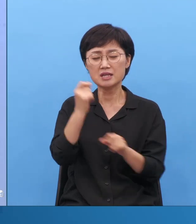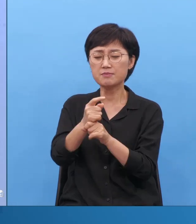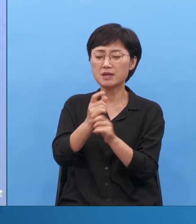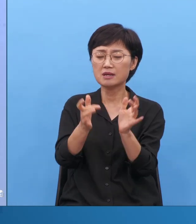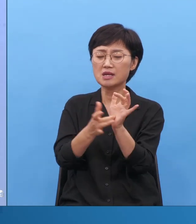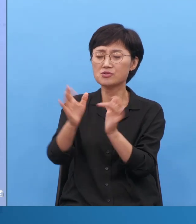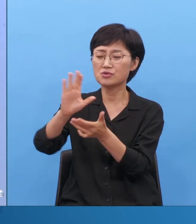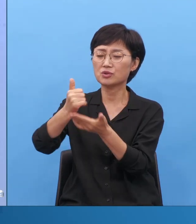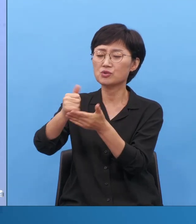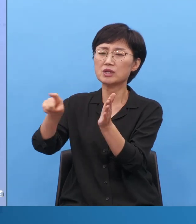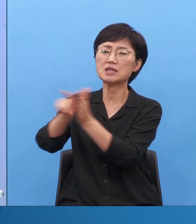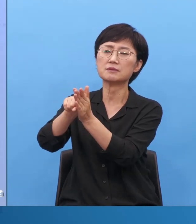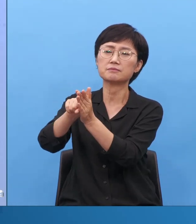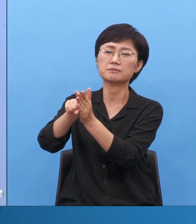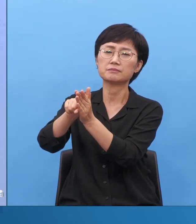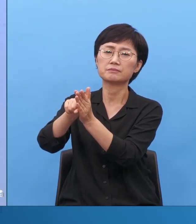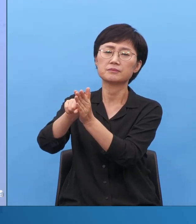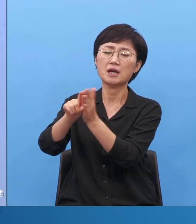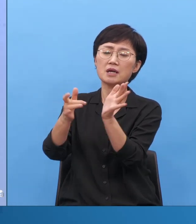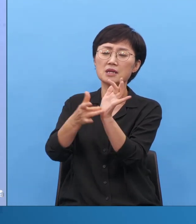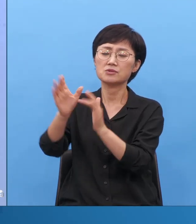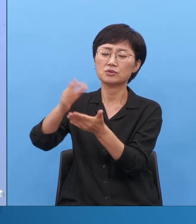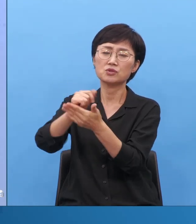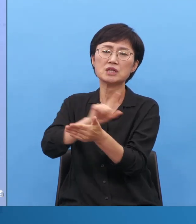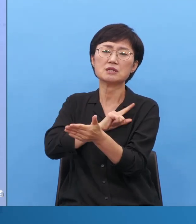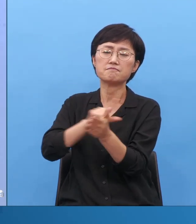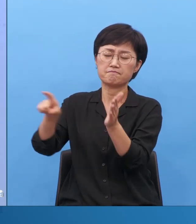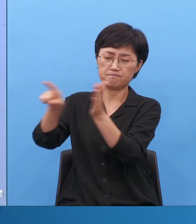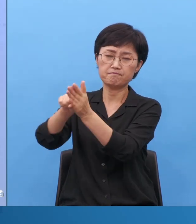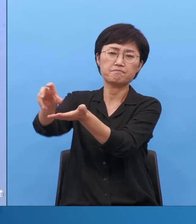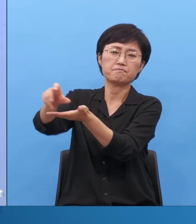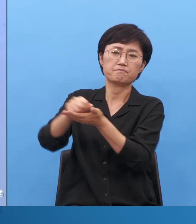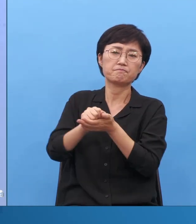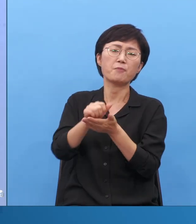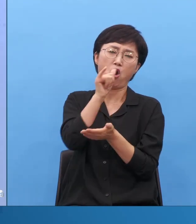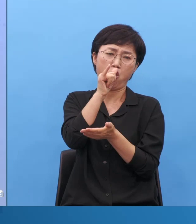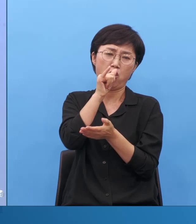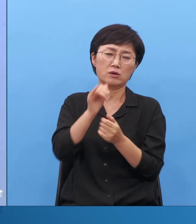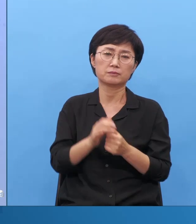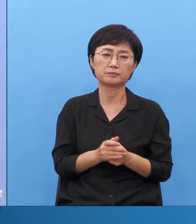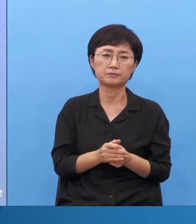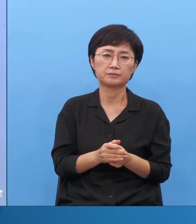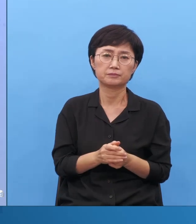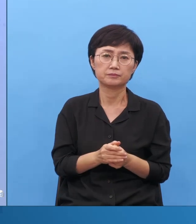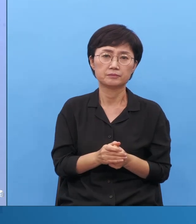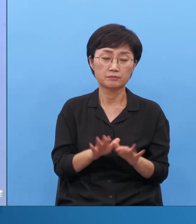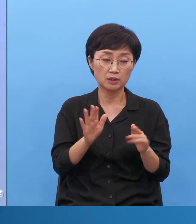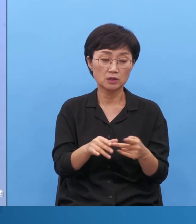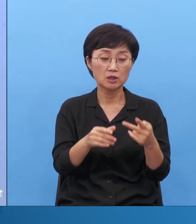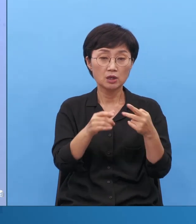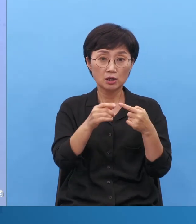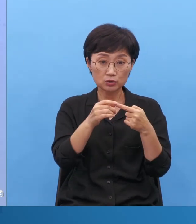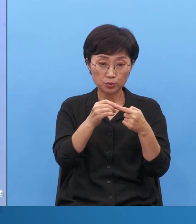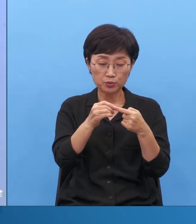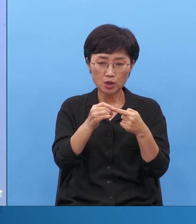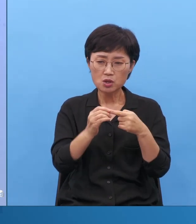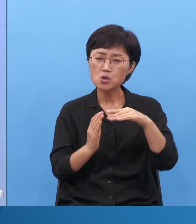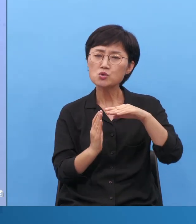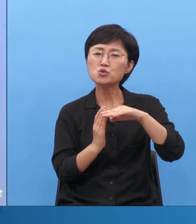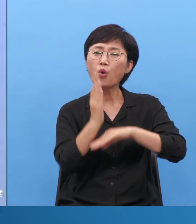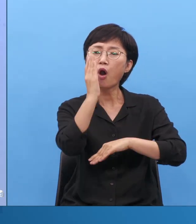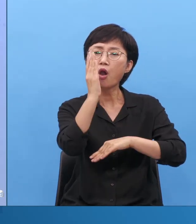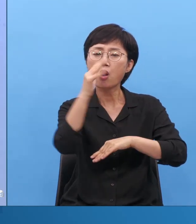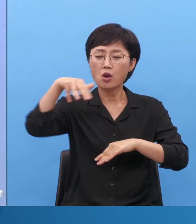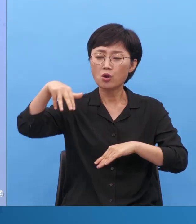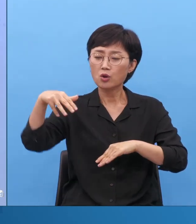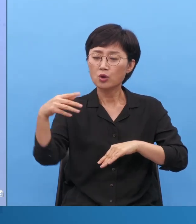Christ, when you pray together. 이 두 번째는 뭐냐? 이제 초월적인 응답이 왔어요. The second answer was the transcending